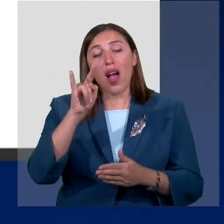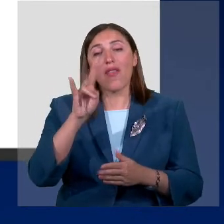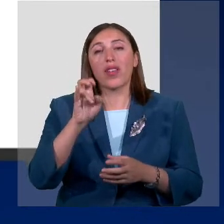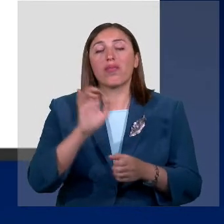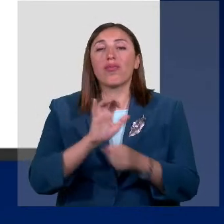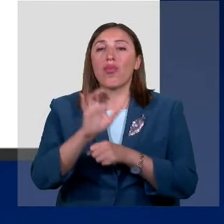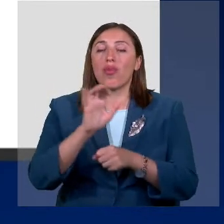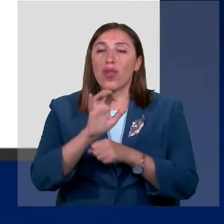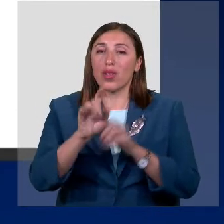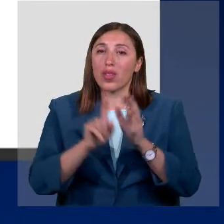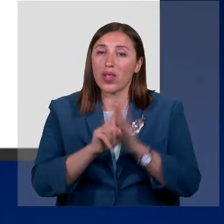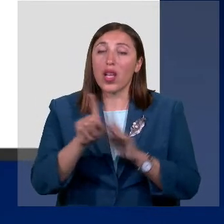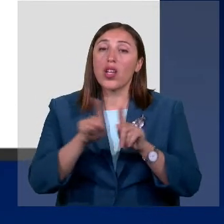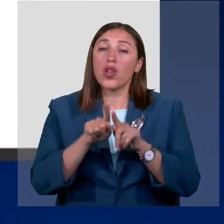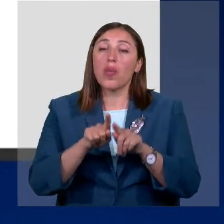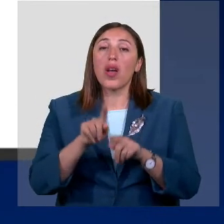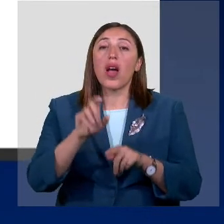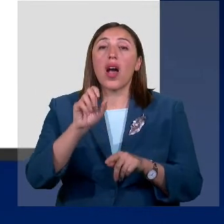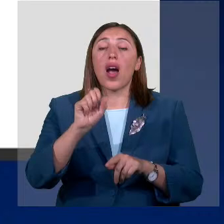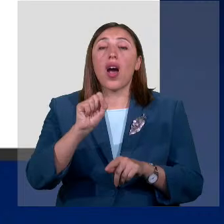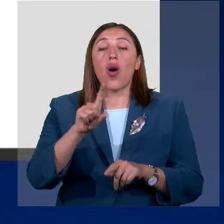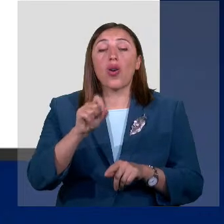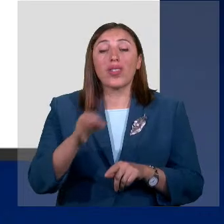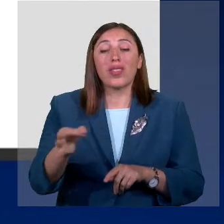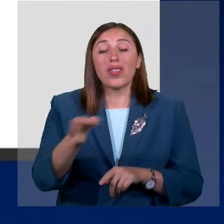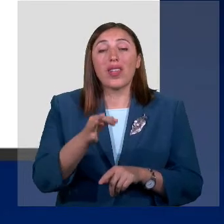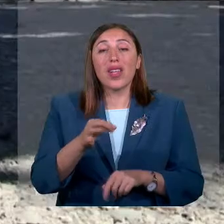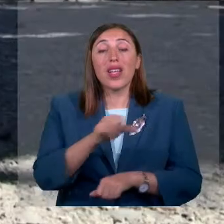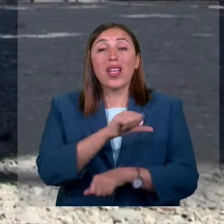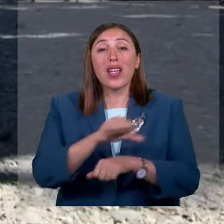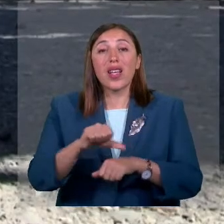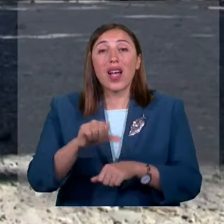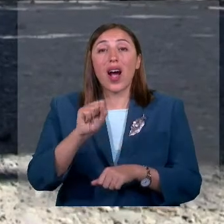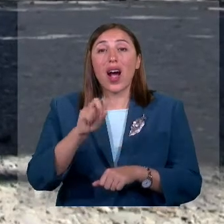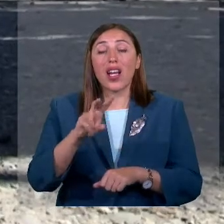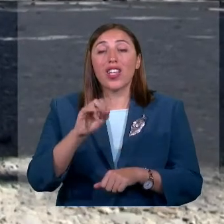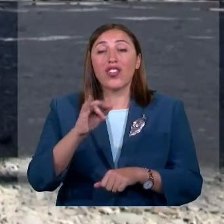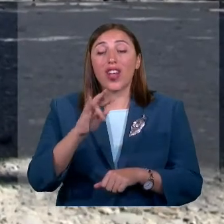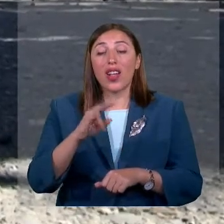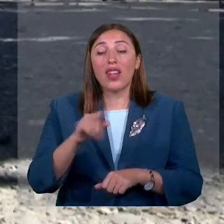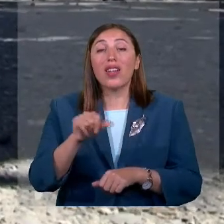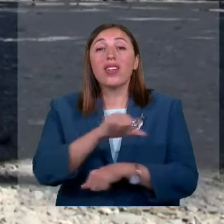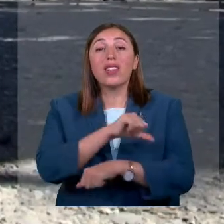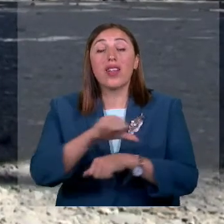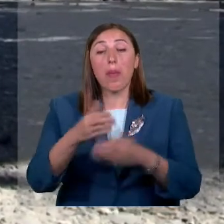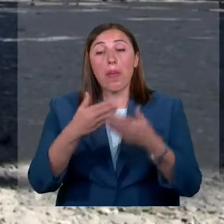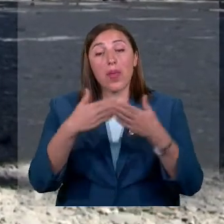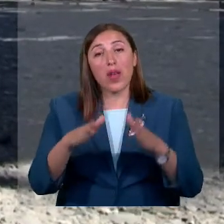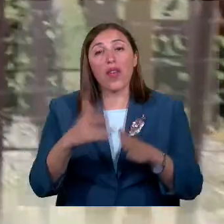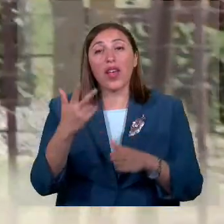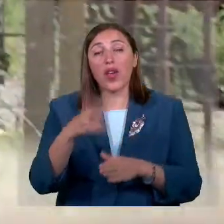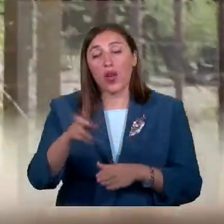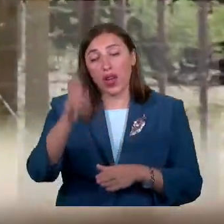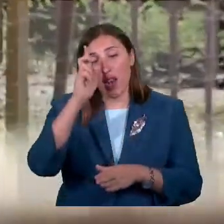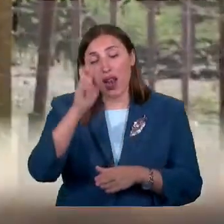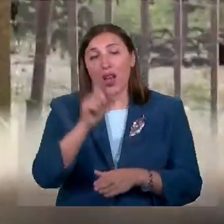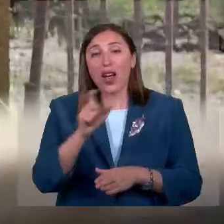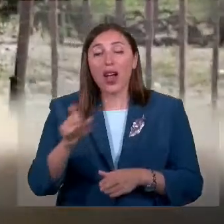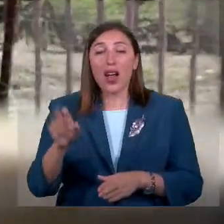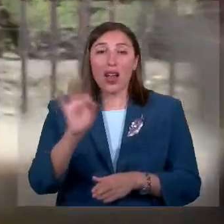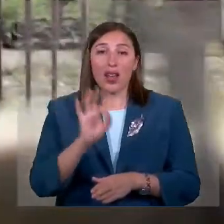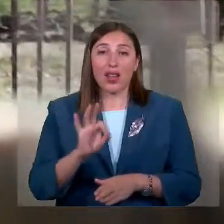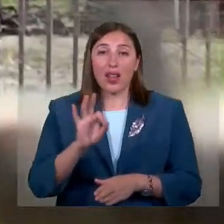ավիափոխադրումները, ինչպես նաև բացվի Արմավիրի մարզի սահմանին գտնվող Ալիջանի անցակետը երրորդ երկրների քաղաքացիների